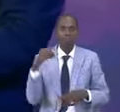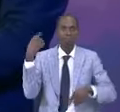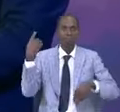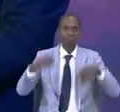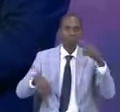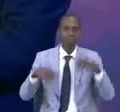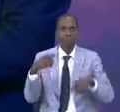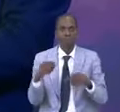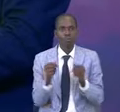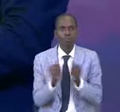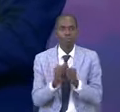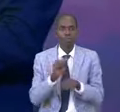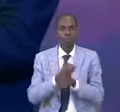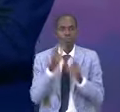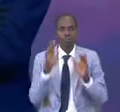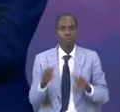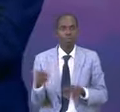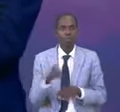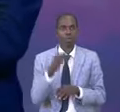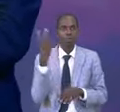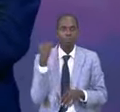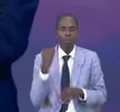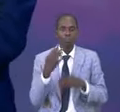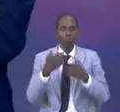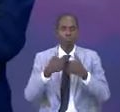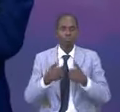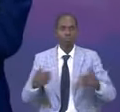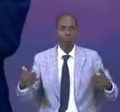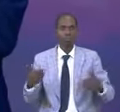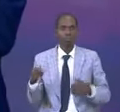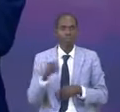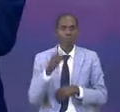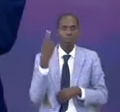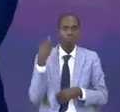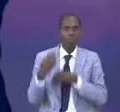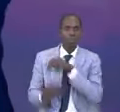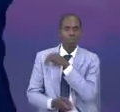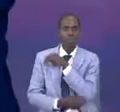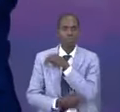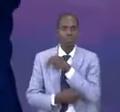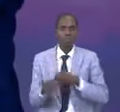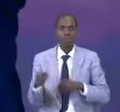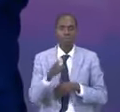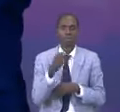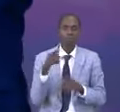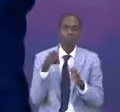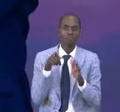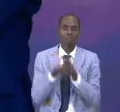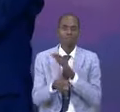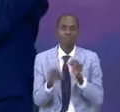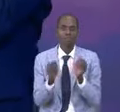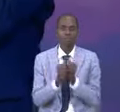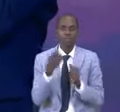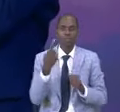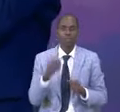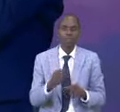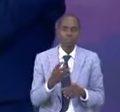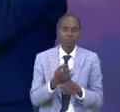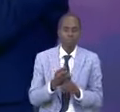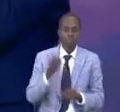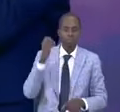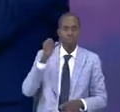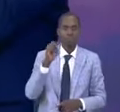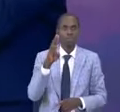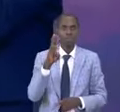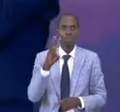torturé il mourir tué par l'épée ils allèrent ça et là vertus